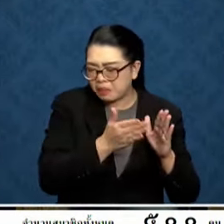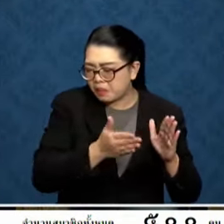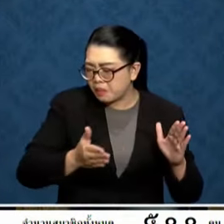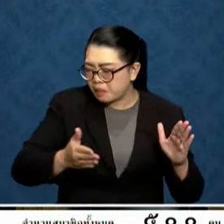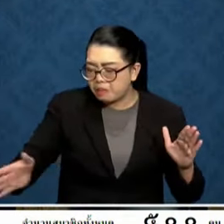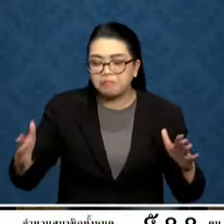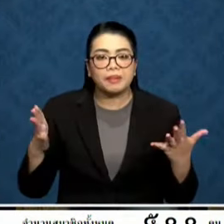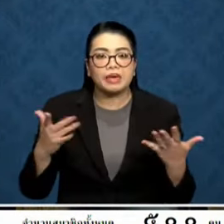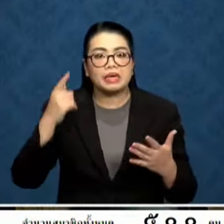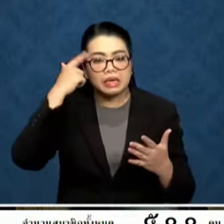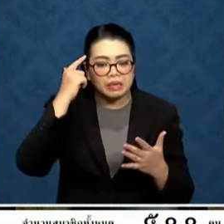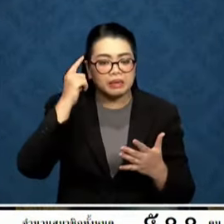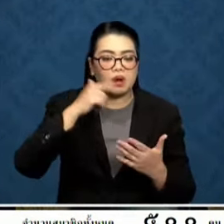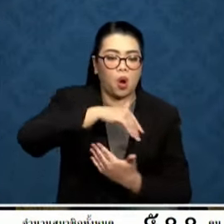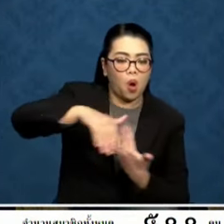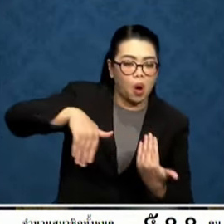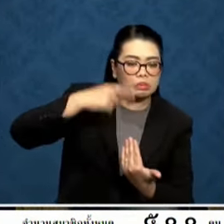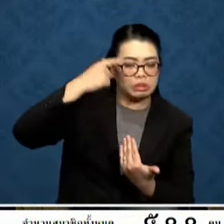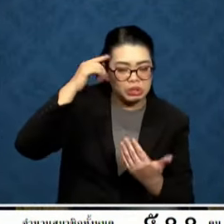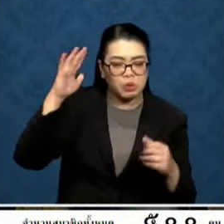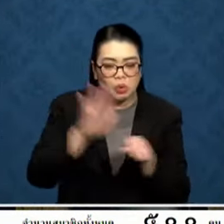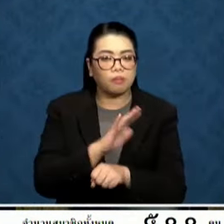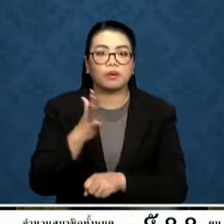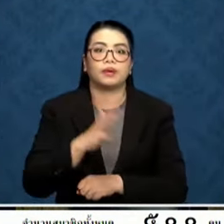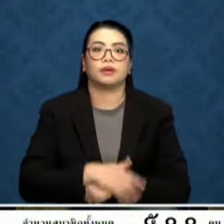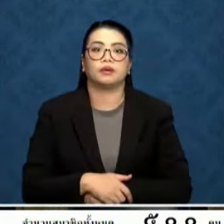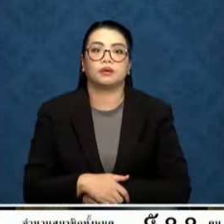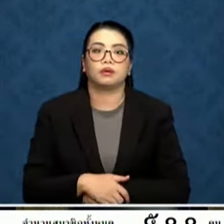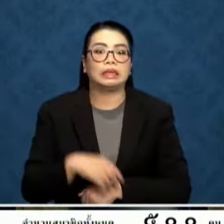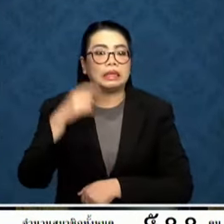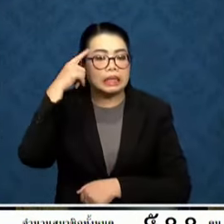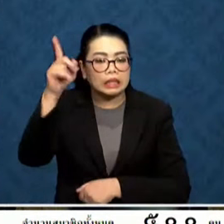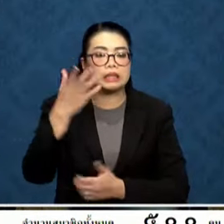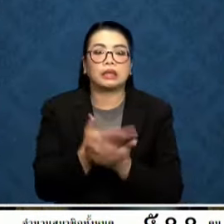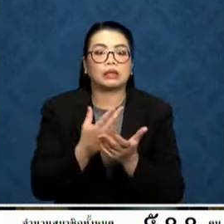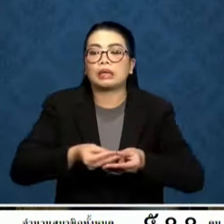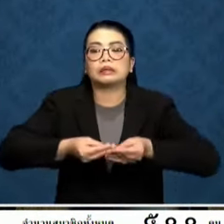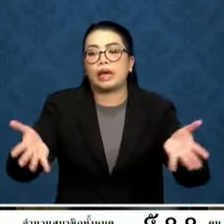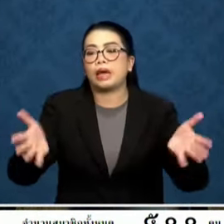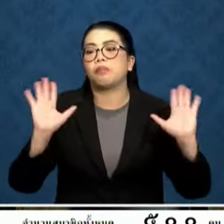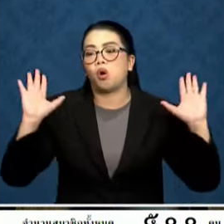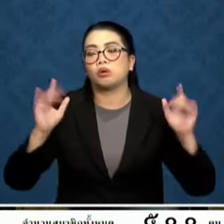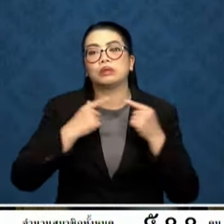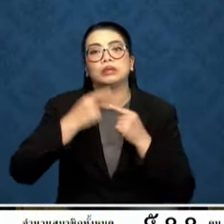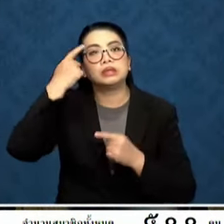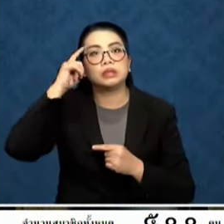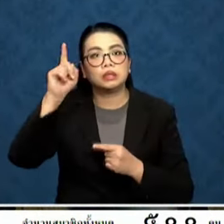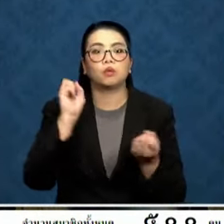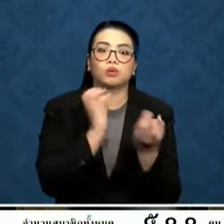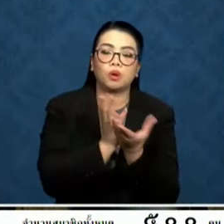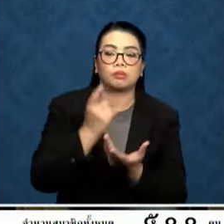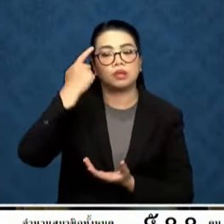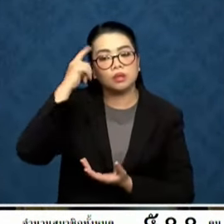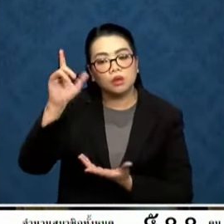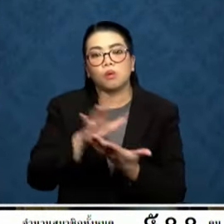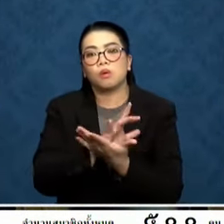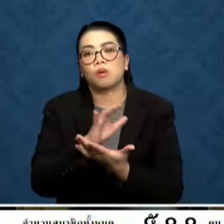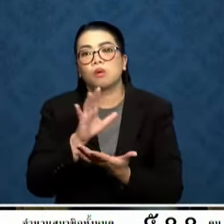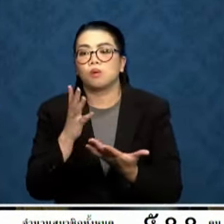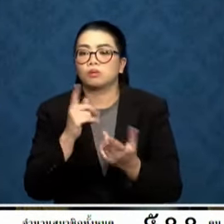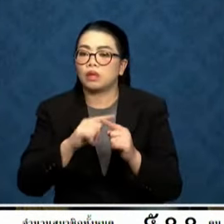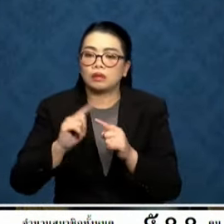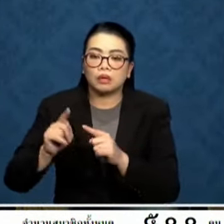คอบตั้งแต่แรกและก็ไปยึดติดแต่กรอบคิดเดิมๆซึ่งอาจจะใช้ประโยชน์ได้